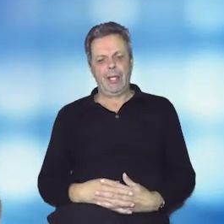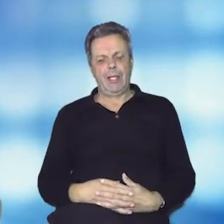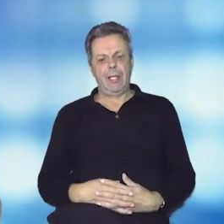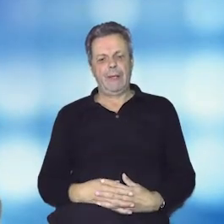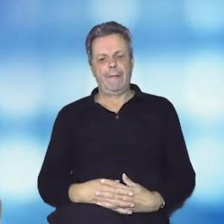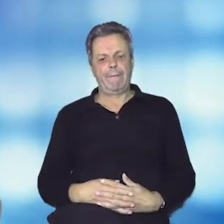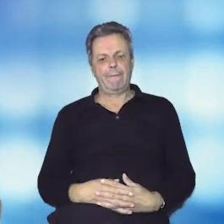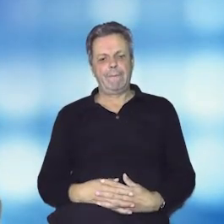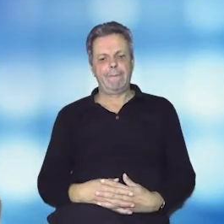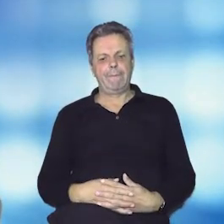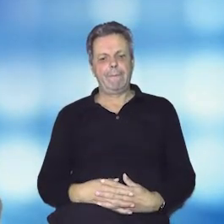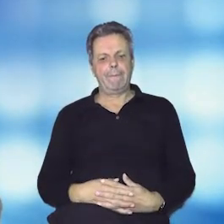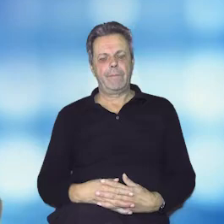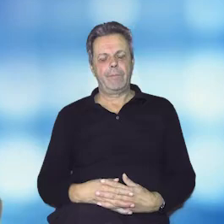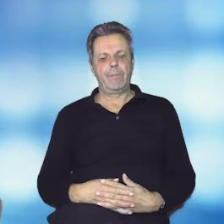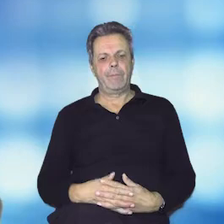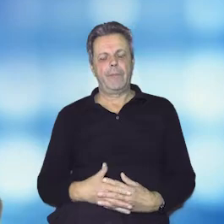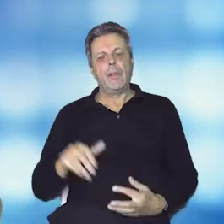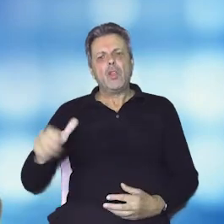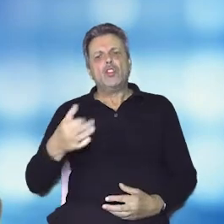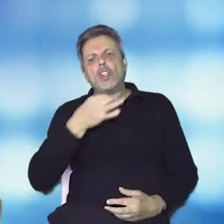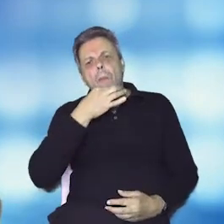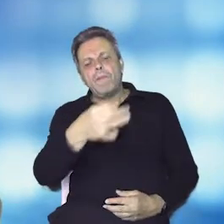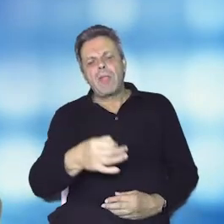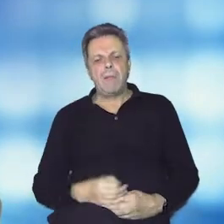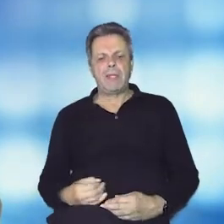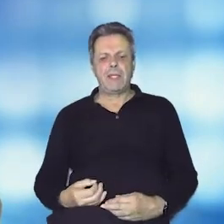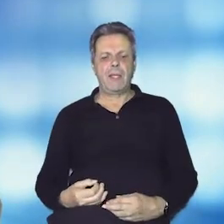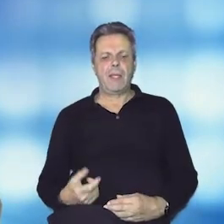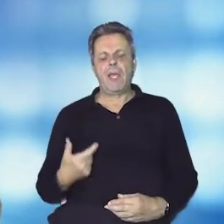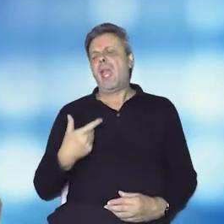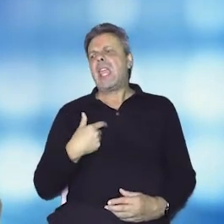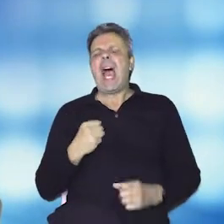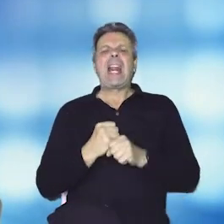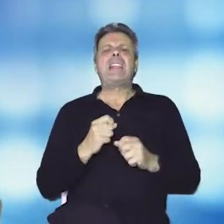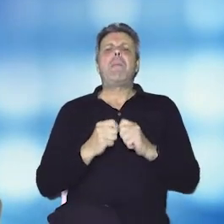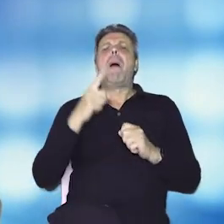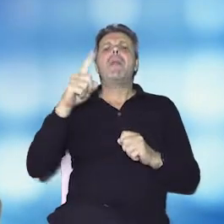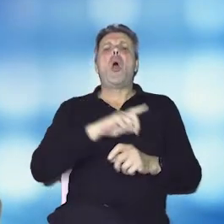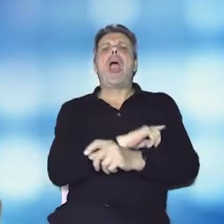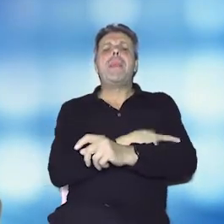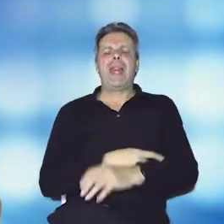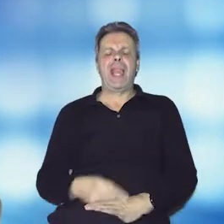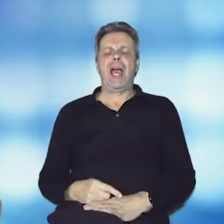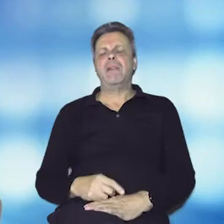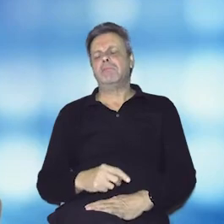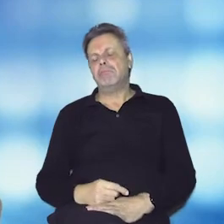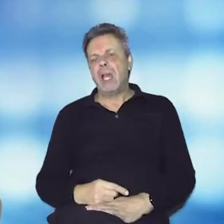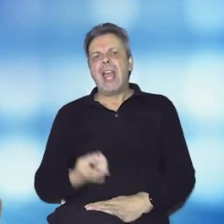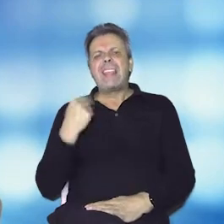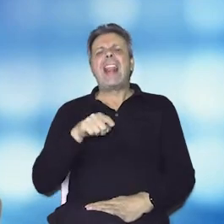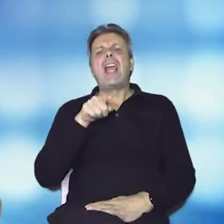I sad, evo ga, još jedno zgodno pitanje. Bavim se bioenergijom i ciljem ljude. Je li je to za vas